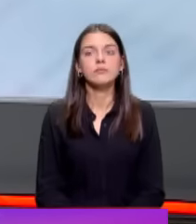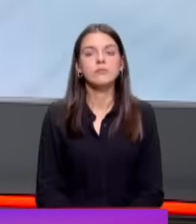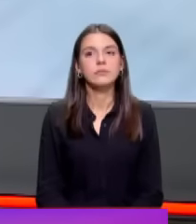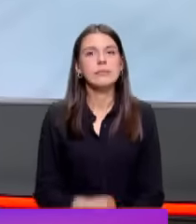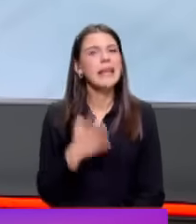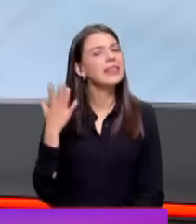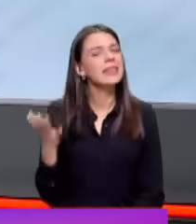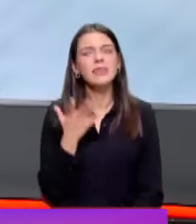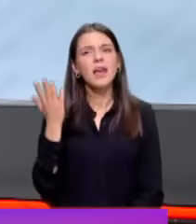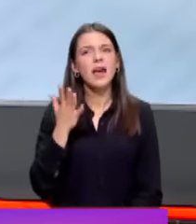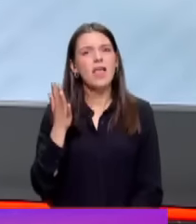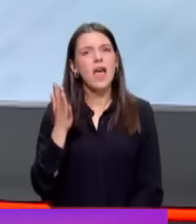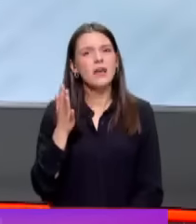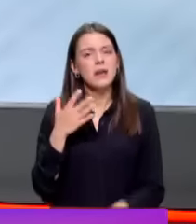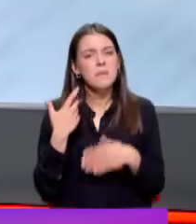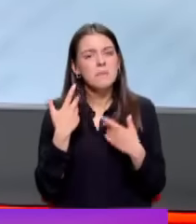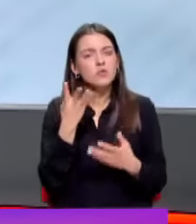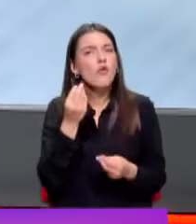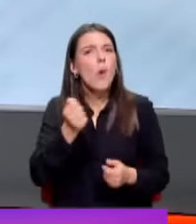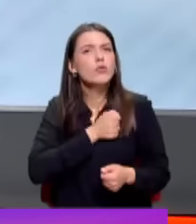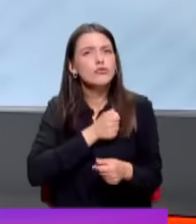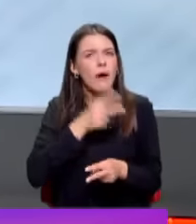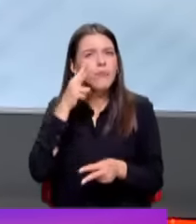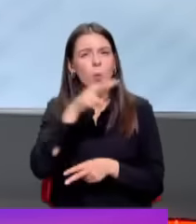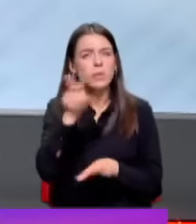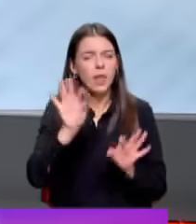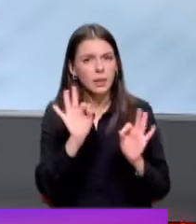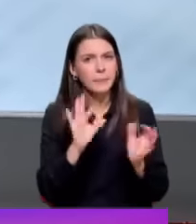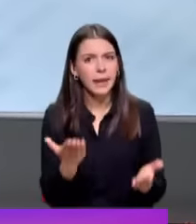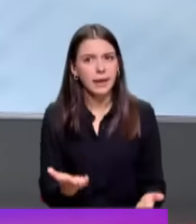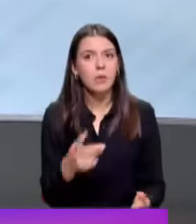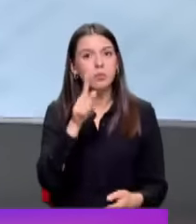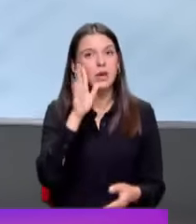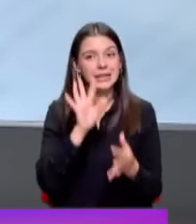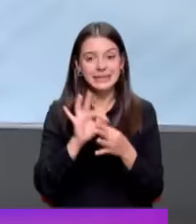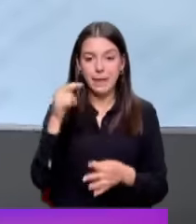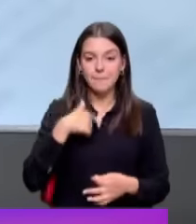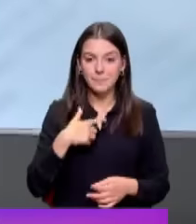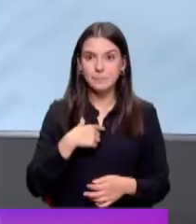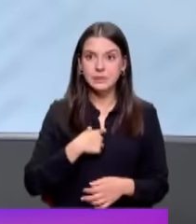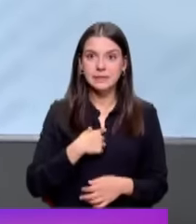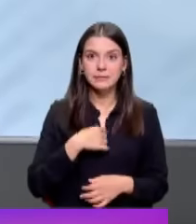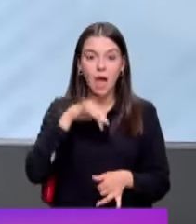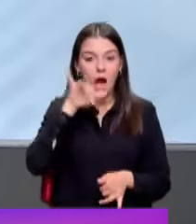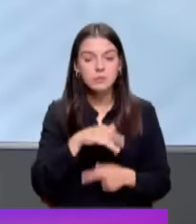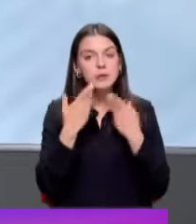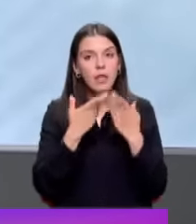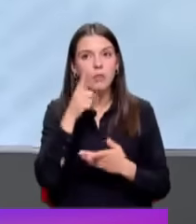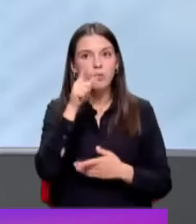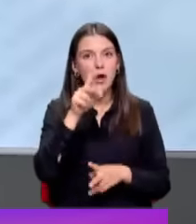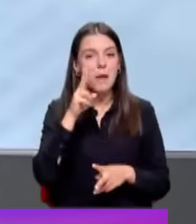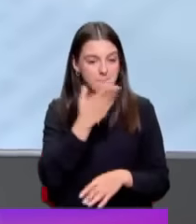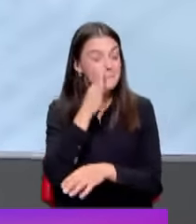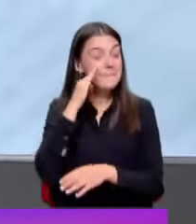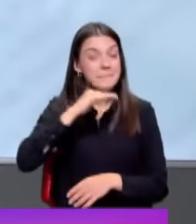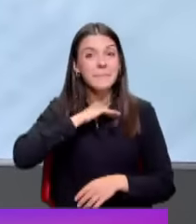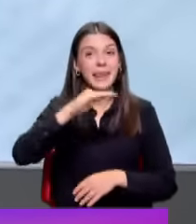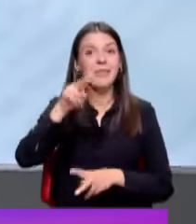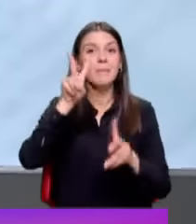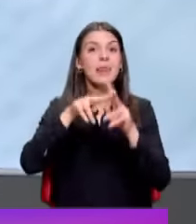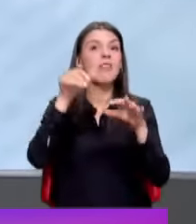Ne kadar kahredici görüntüler, öyle değil mi? Bu insanlar bizi temsil ediyorlar. Bu milletin vekilleri.